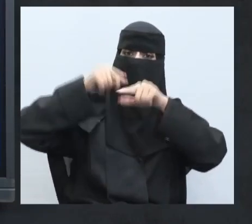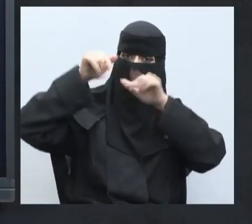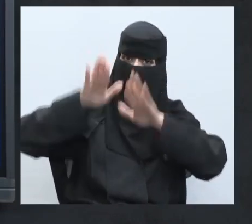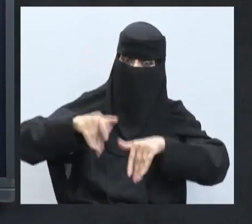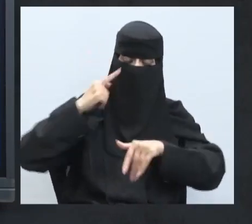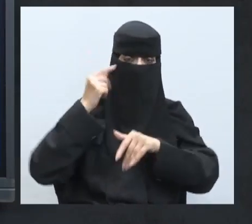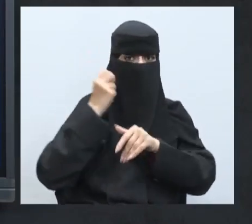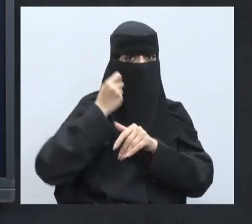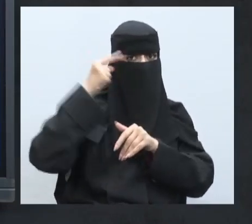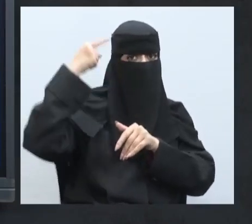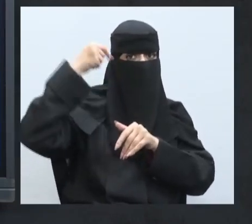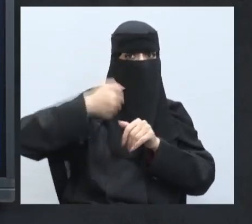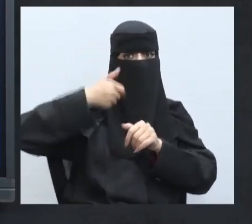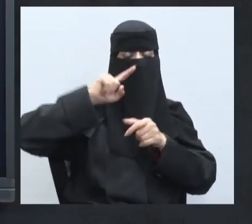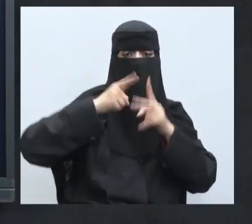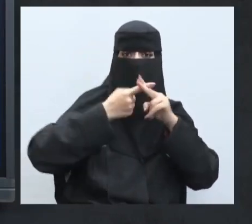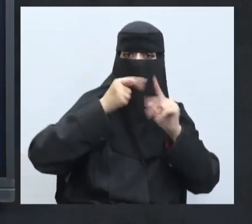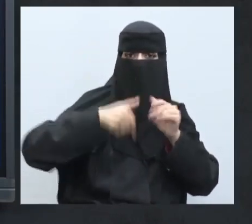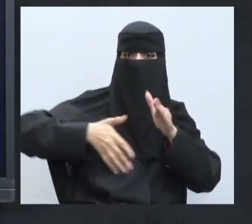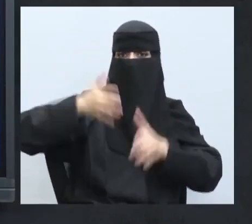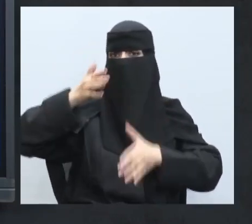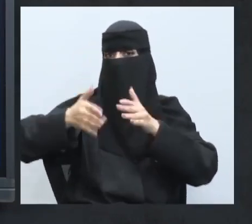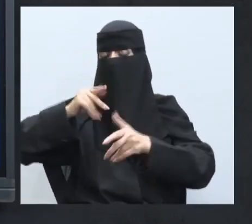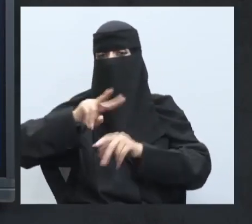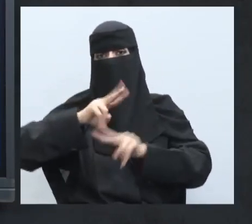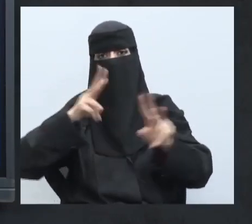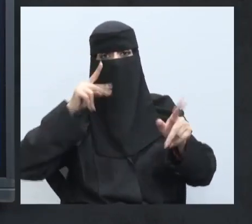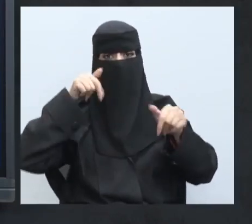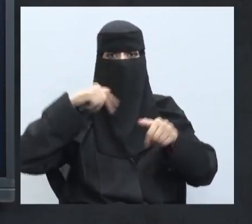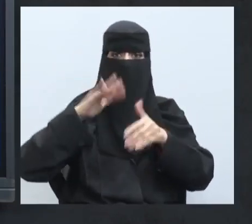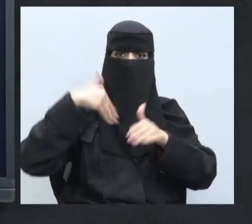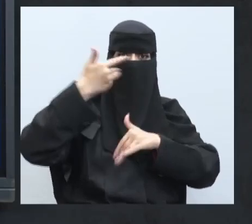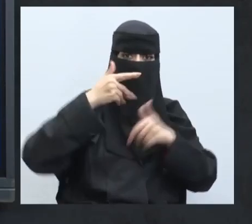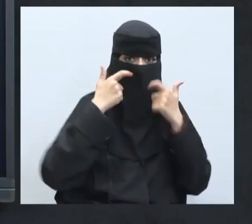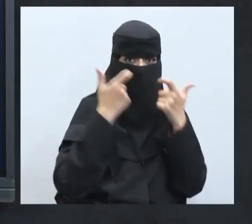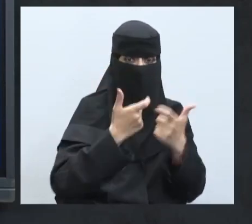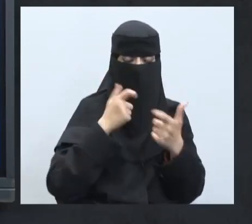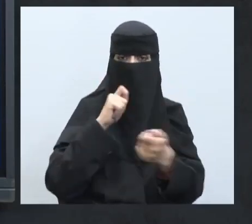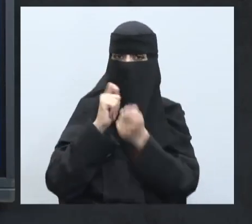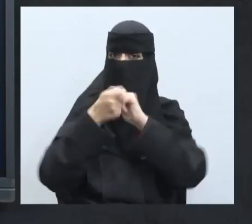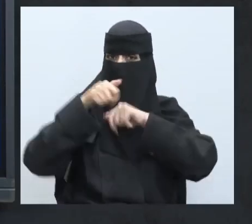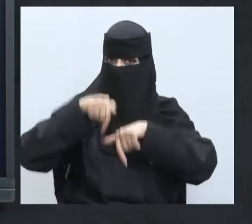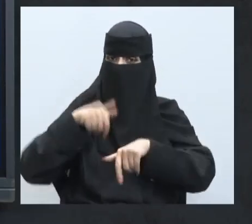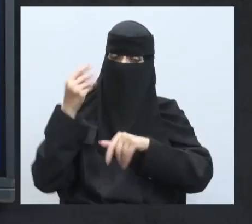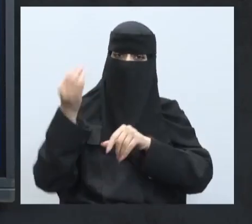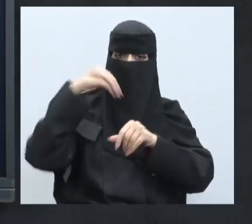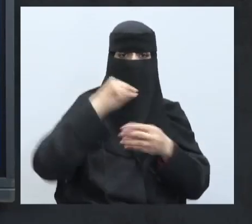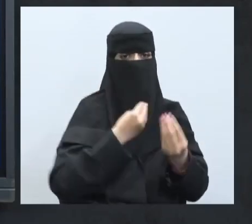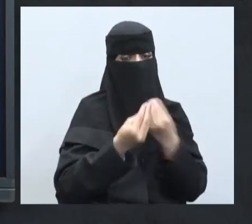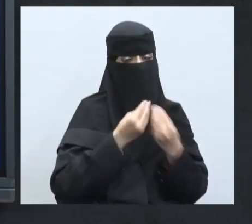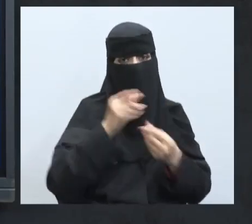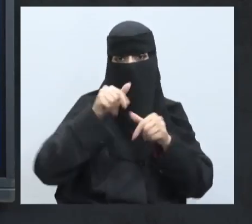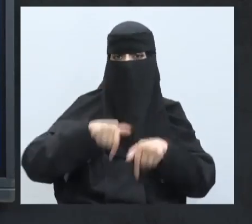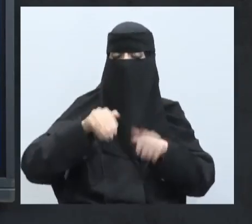الى الذكاء الاصطناعي والرجل الالي وغيره وبالتالي نلاحظ تغير كبير في الانتاج في التقنيات في التعاون